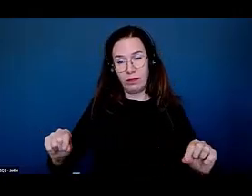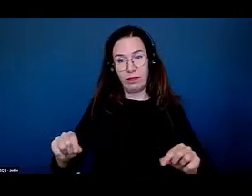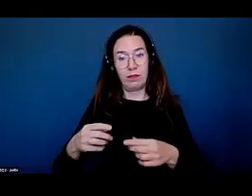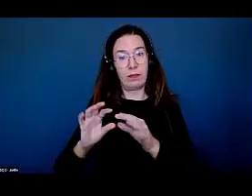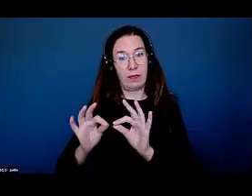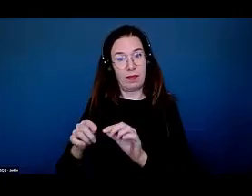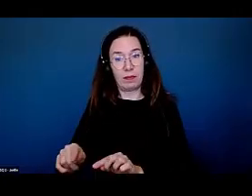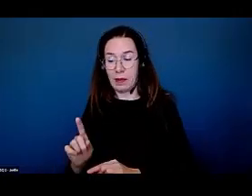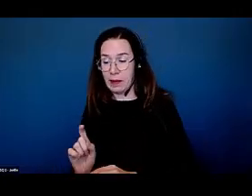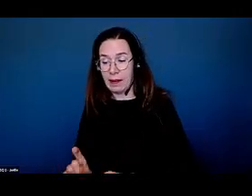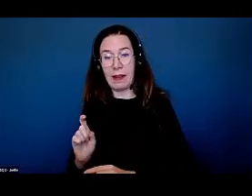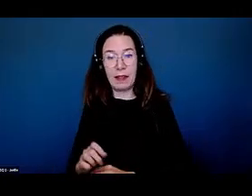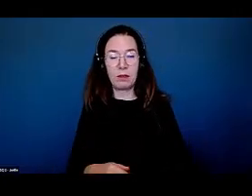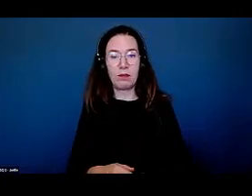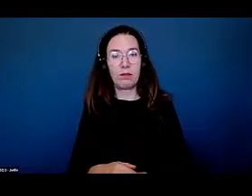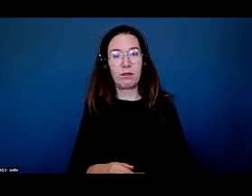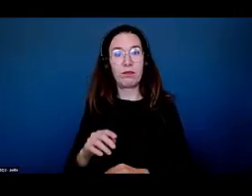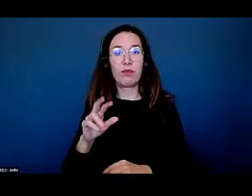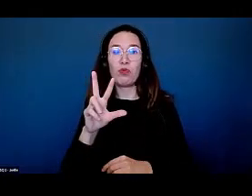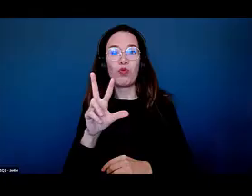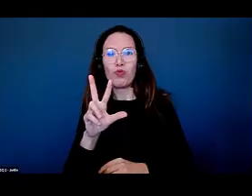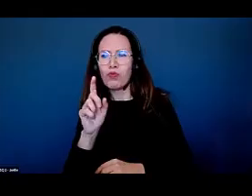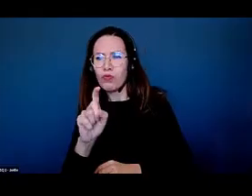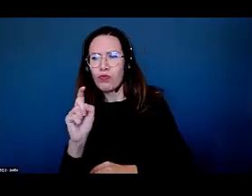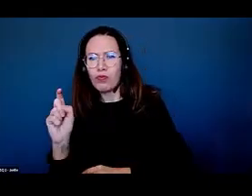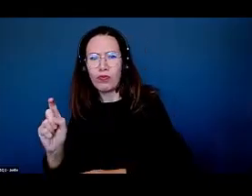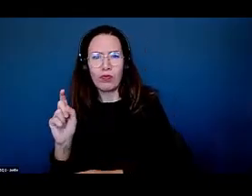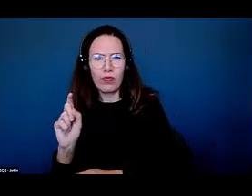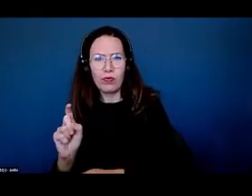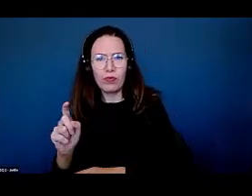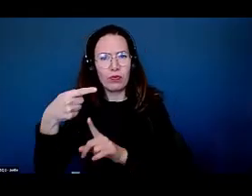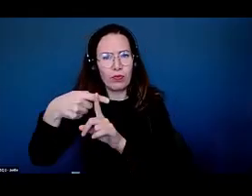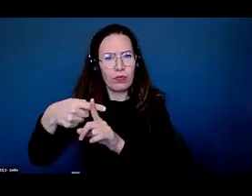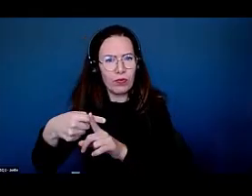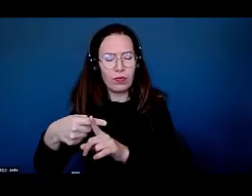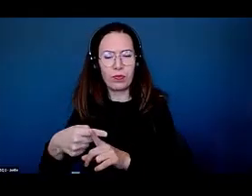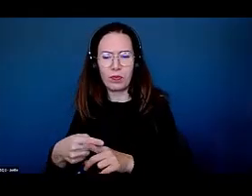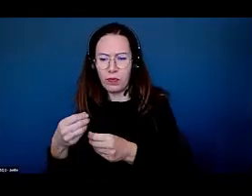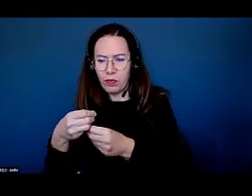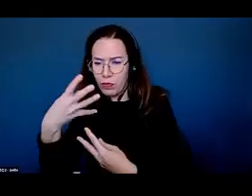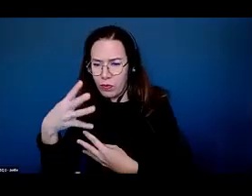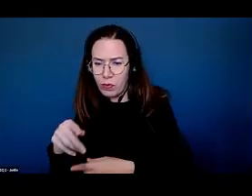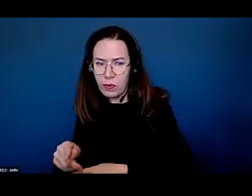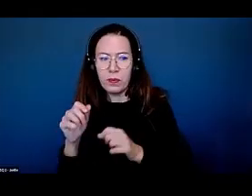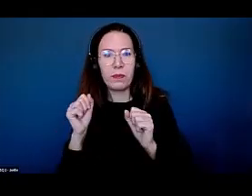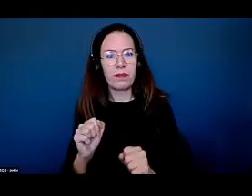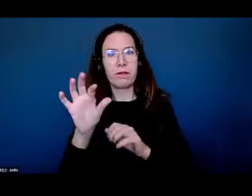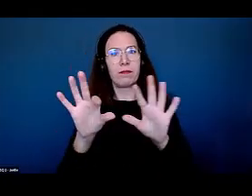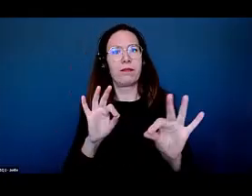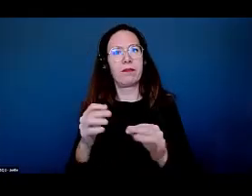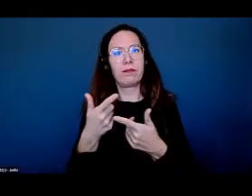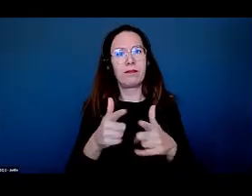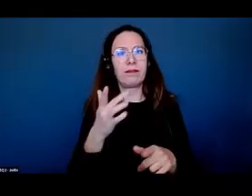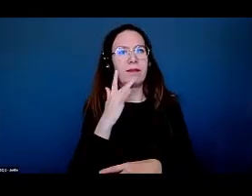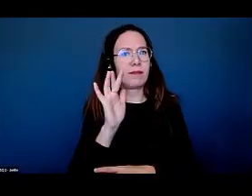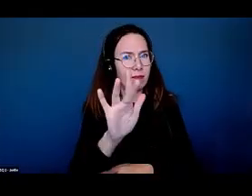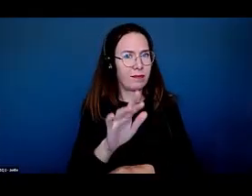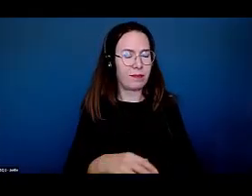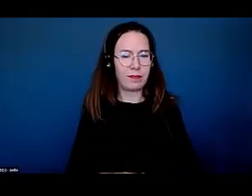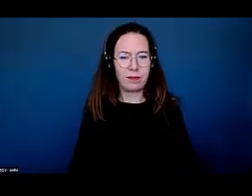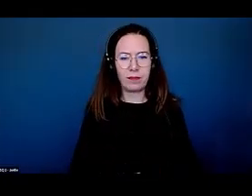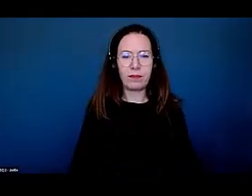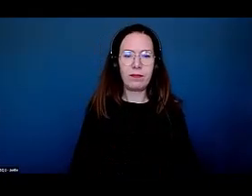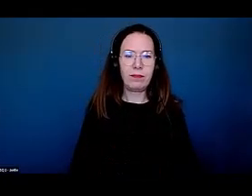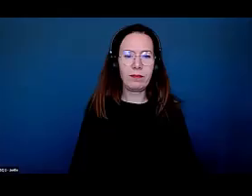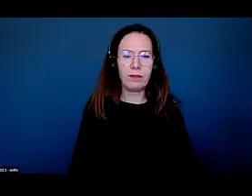bas. Vous pouvez peut-être cliquer sur les trois petits points plus, le menu plus pour pouvoir choisir la